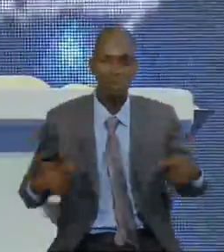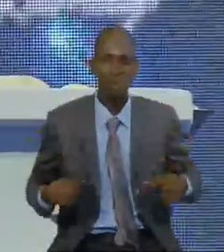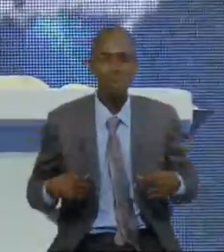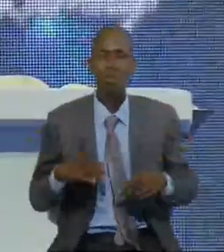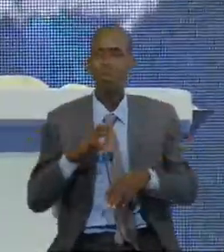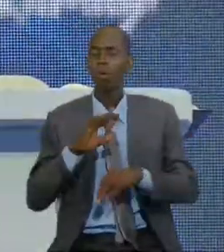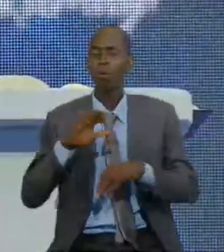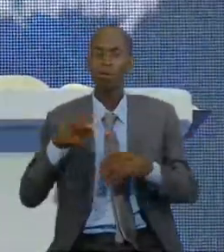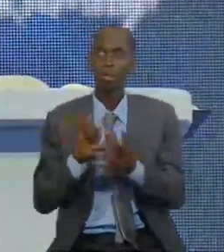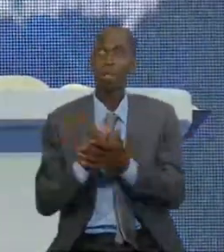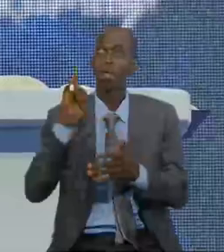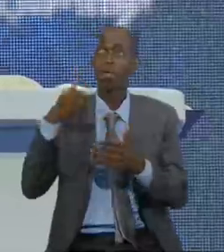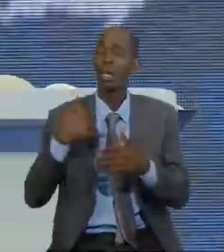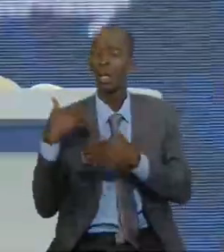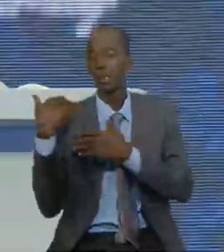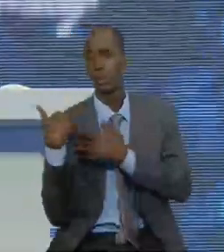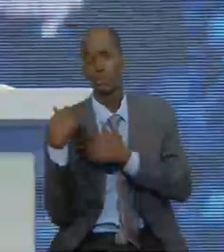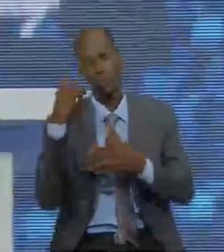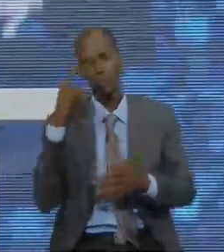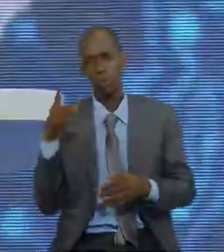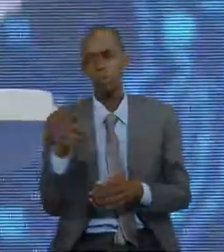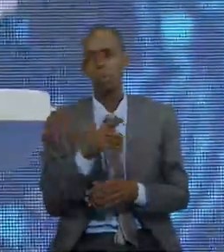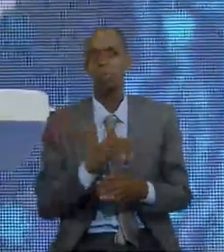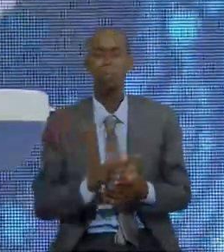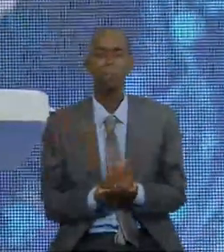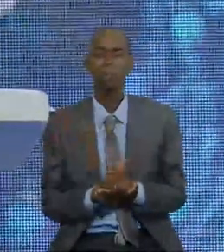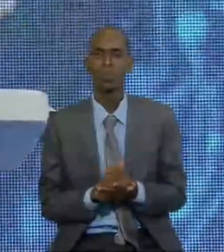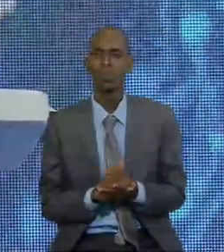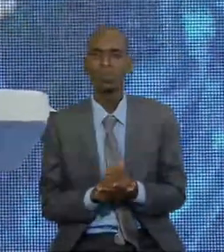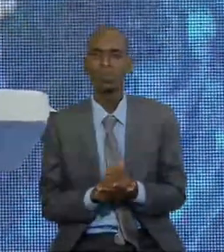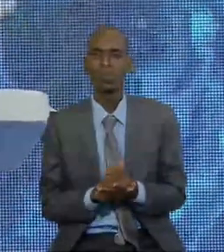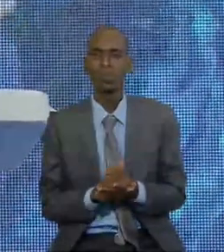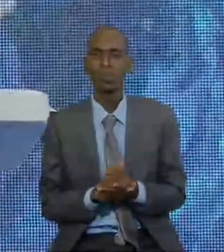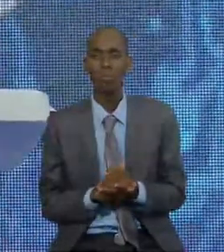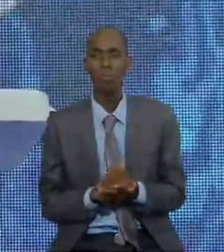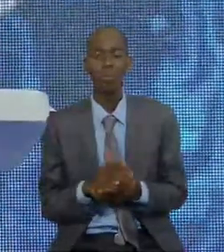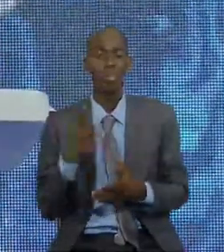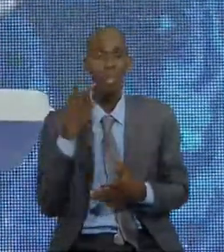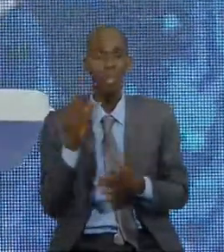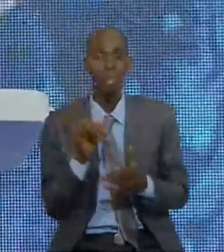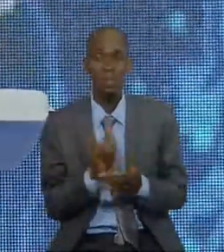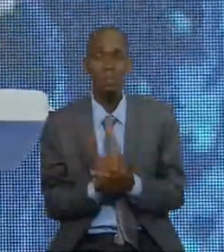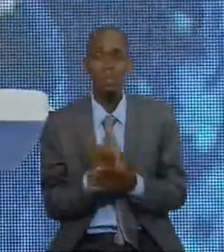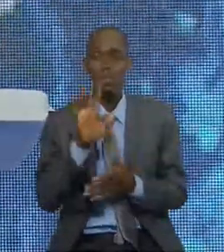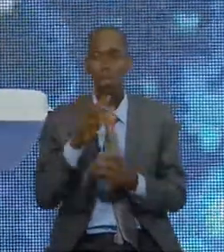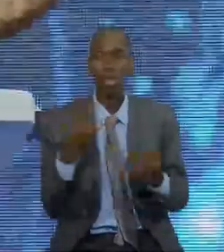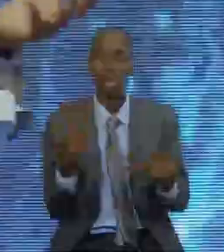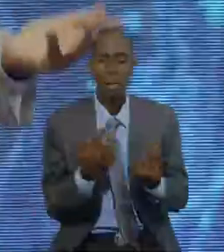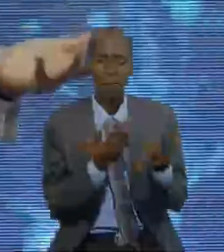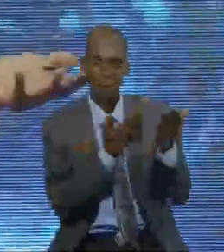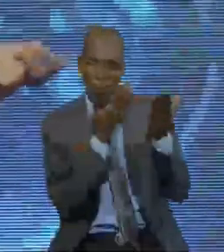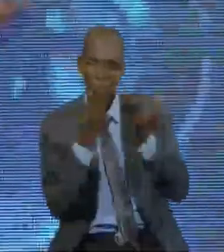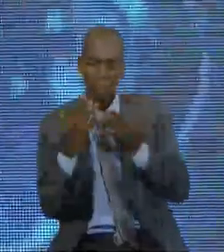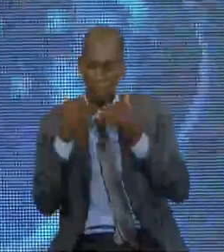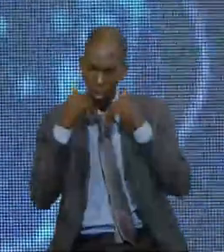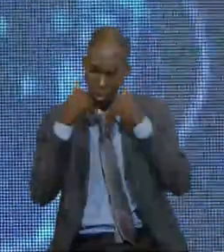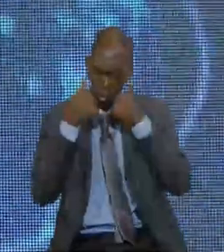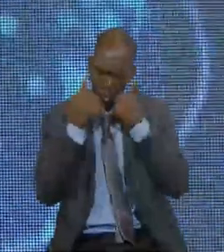il y a pas de douleur de chauffeur paresse ce que j'ai supporté pour toi le péché apporte la honte